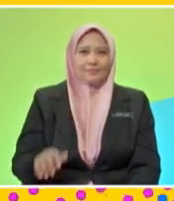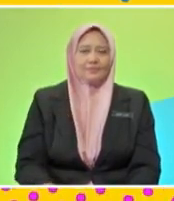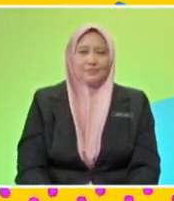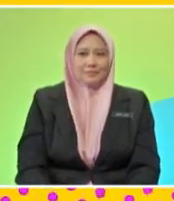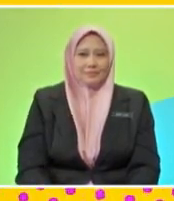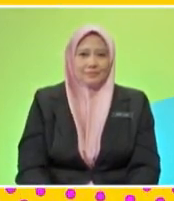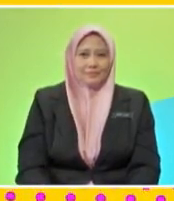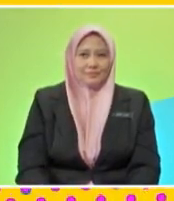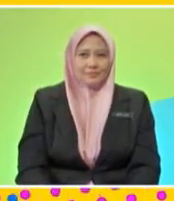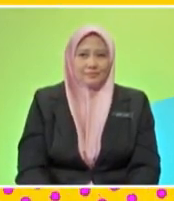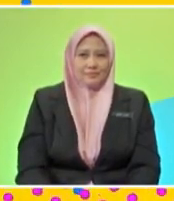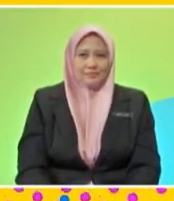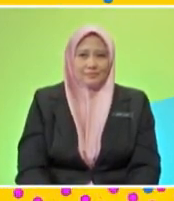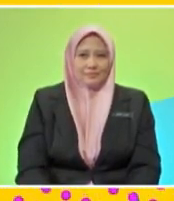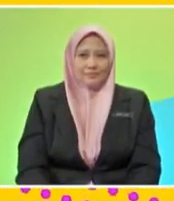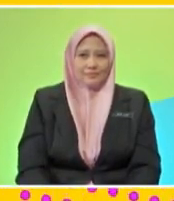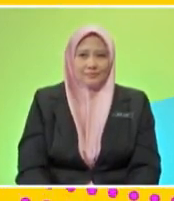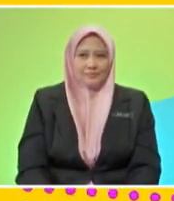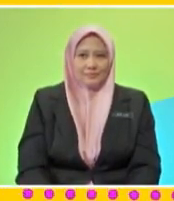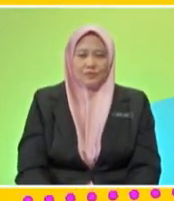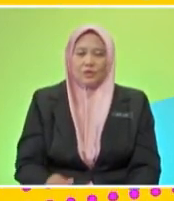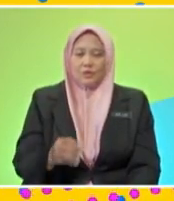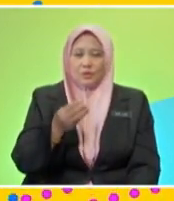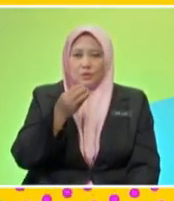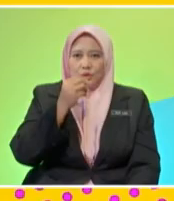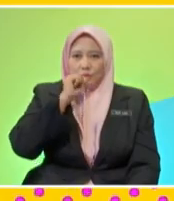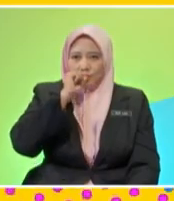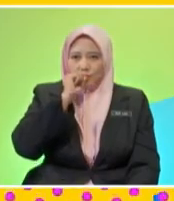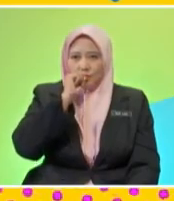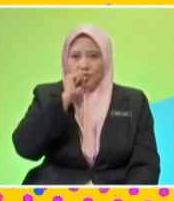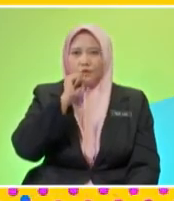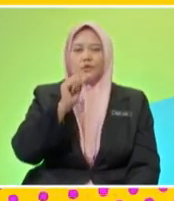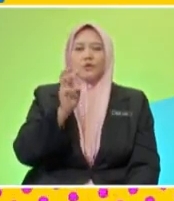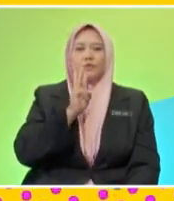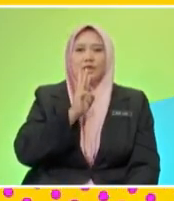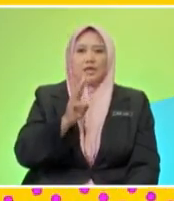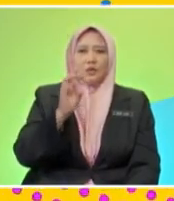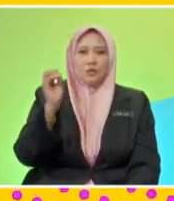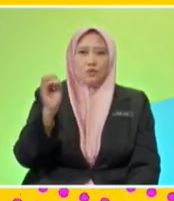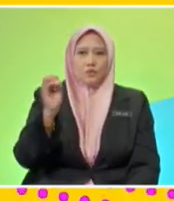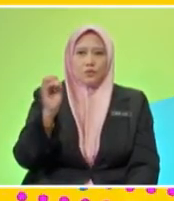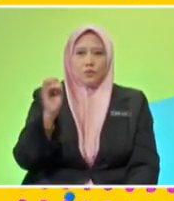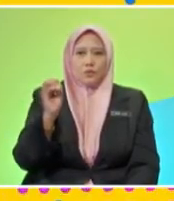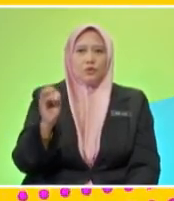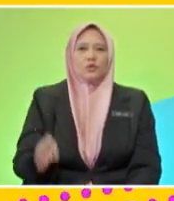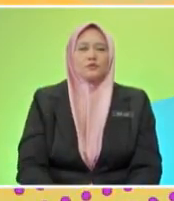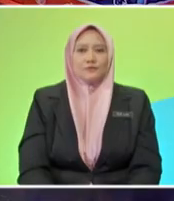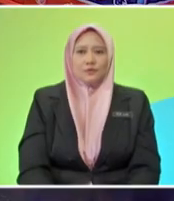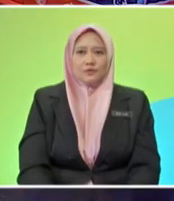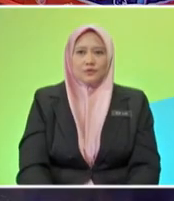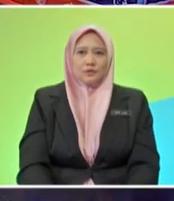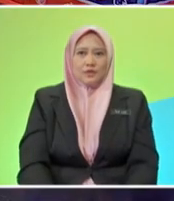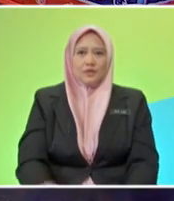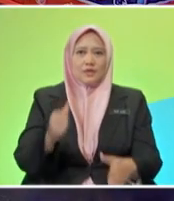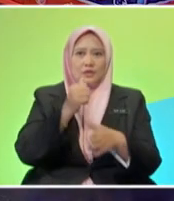pasta. Silakan. Minum air kosong atau minuman tanpa bahan tambahan.